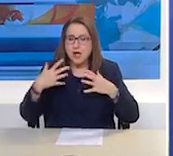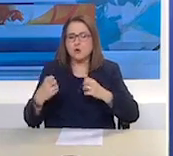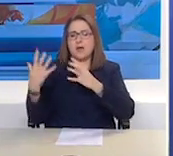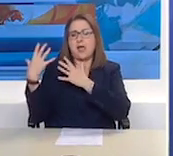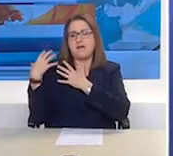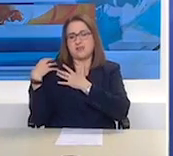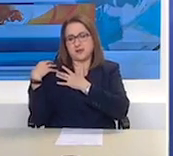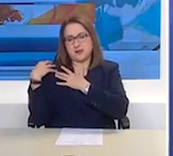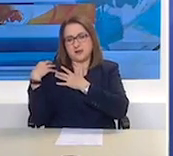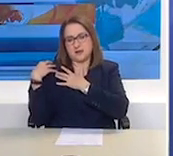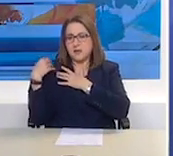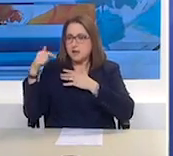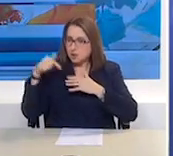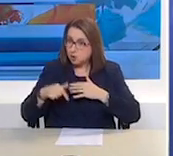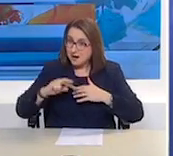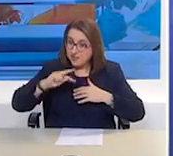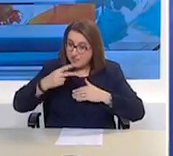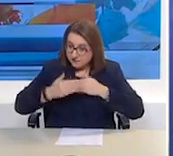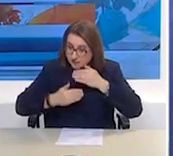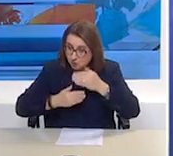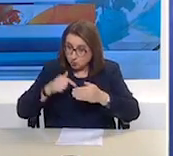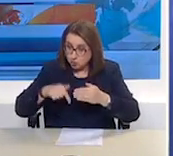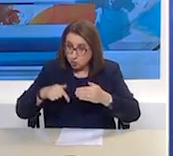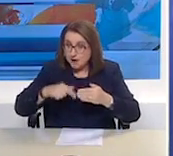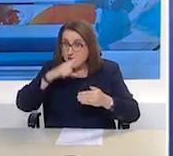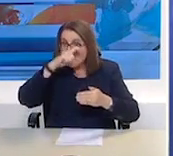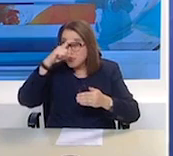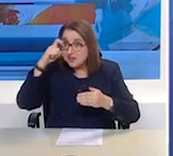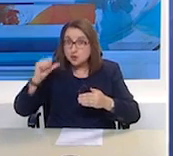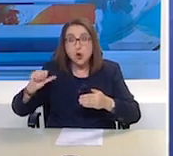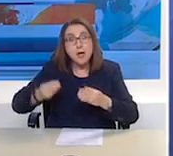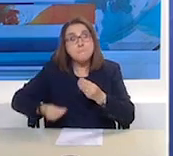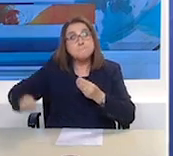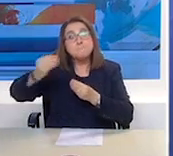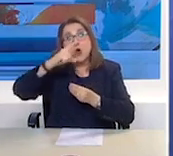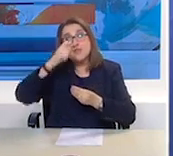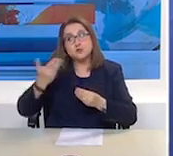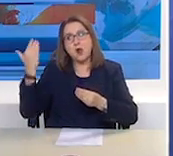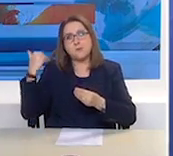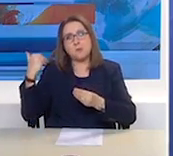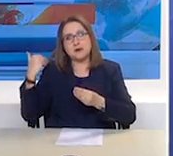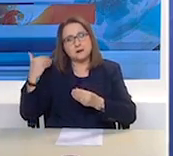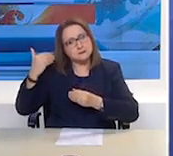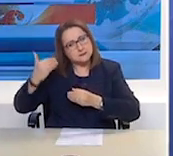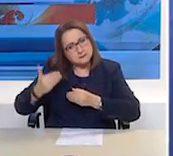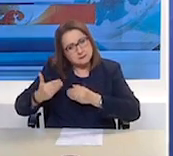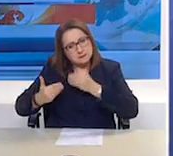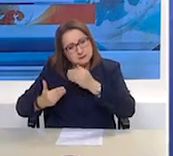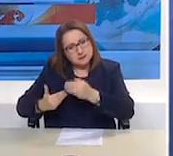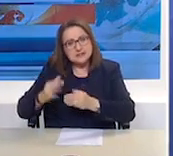ευθύνης. Είμαστε σε μια δεύτερη φάση, είναι εξαιρετικά δύσκολη η φάση αυτή. Είναι πιο δύσκολη από την πρώτη φάση, διότι πρέπει να κάνουμε προσεκτικά βήματα προς τα